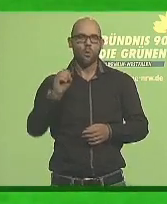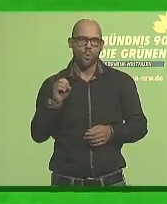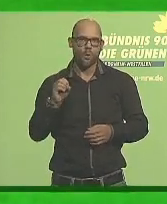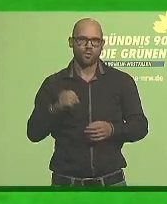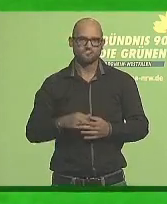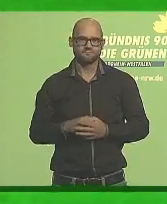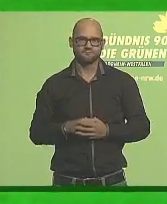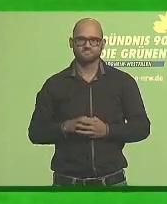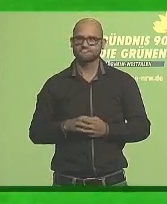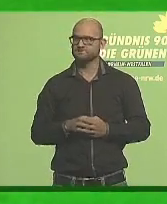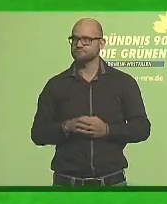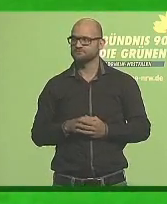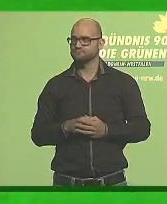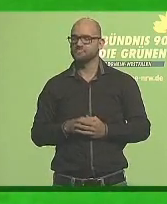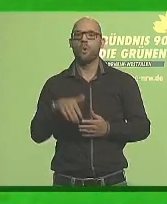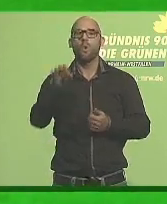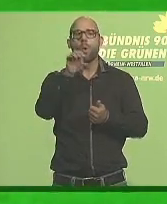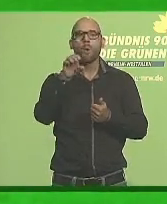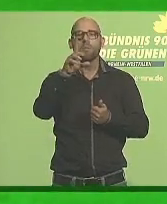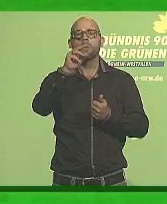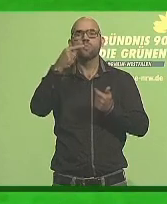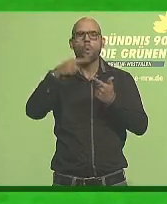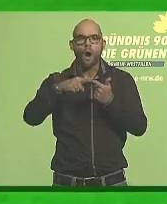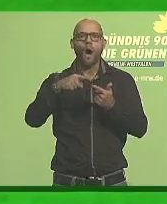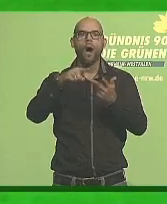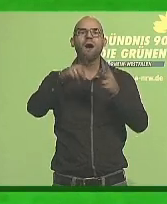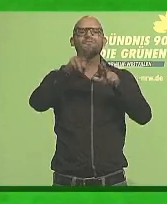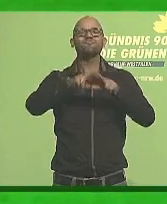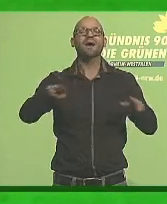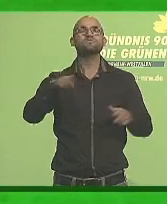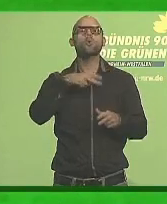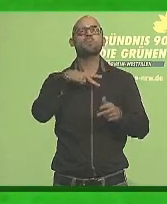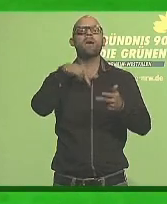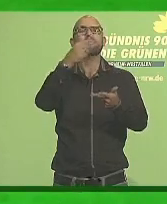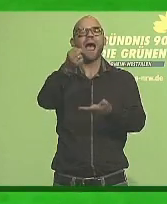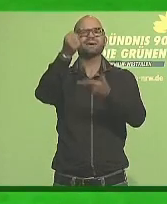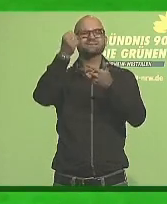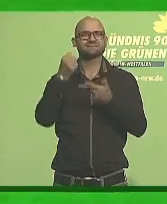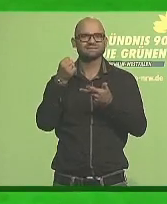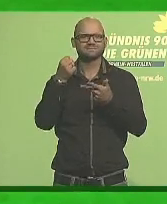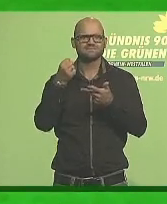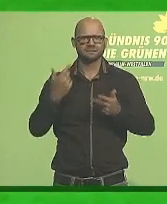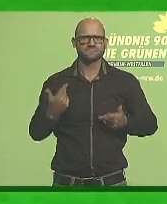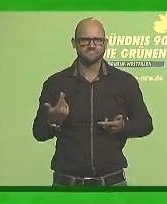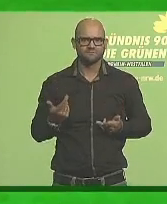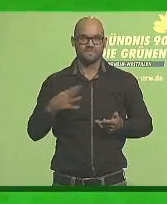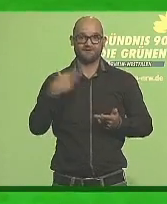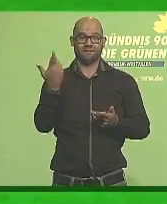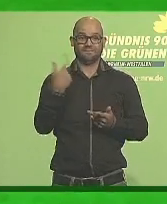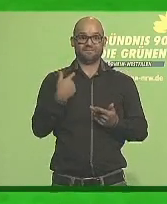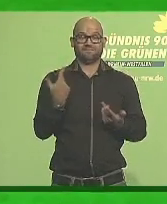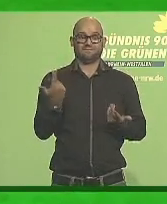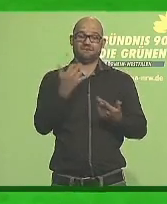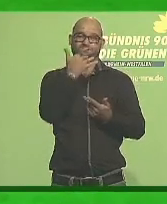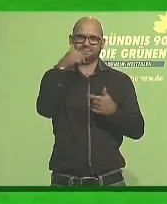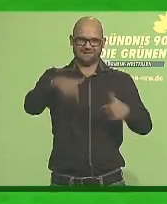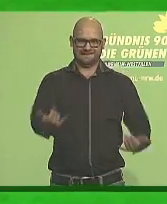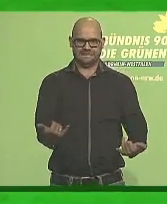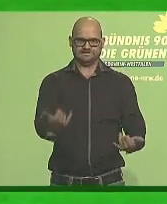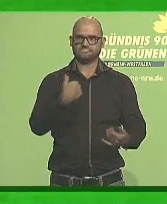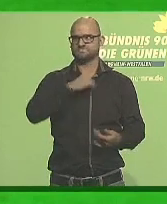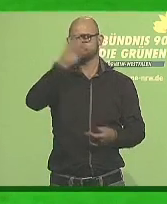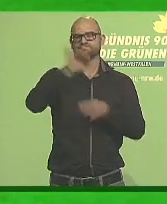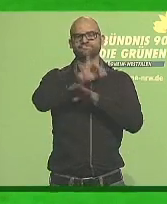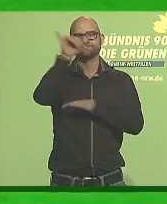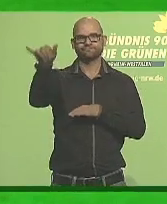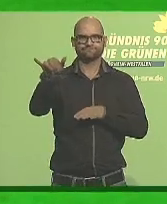Europa, Doha und der Friedensnobelpreis. Ich rede darüber, weil ich von hier aus weiterfliege nach Oslo,